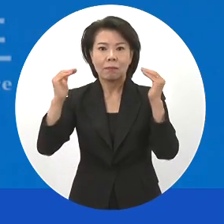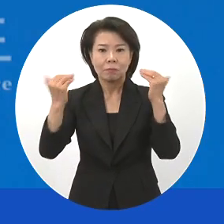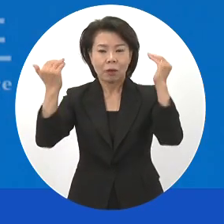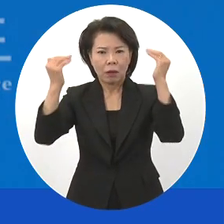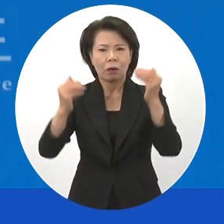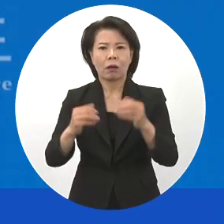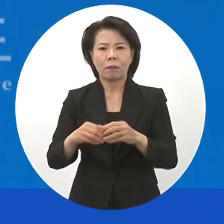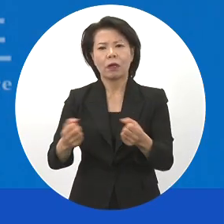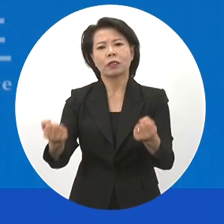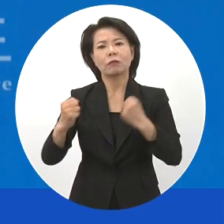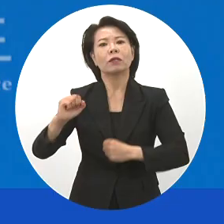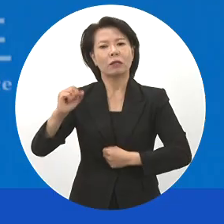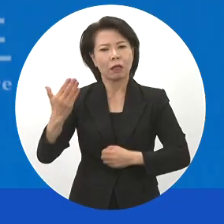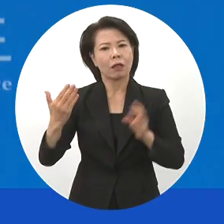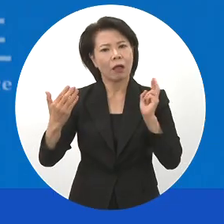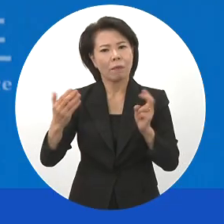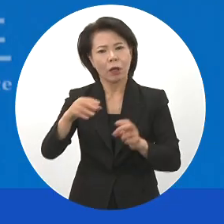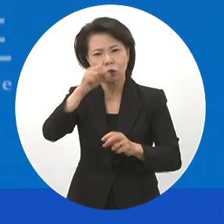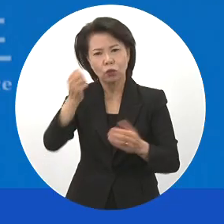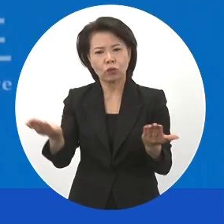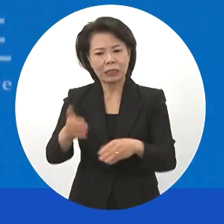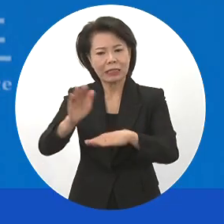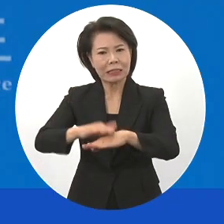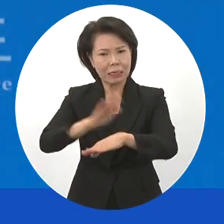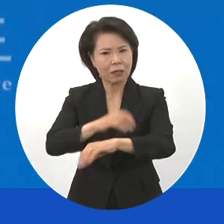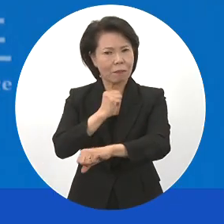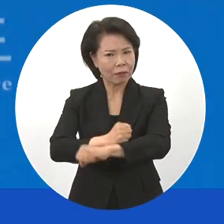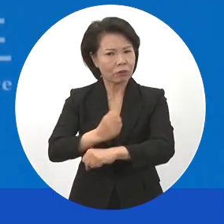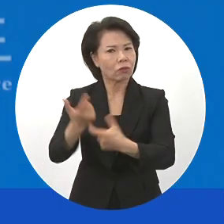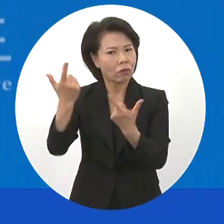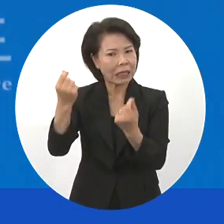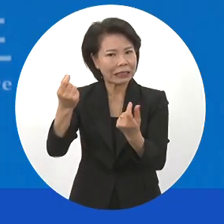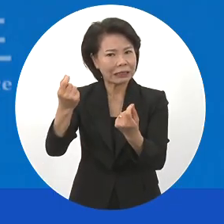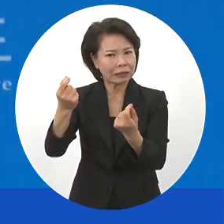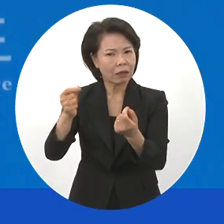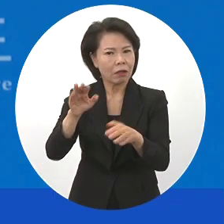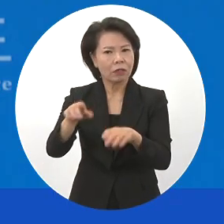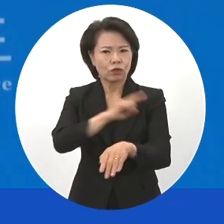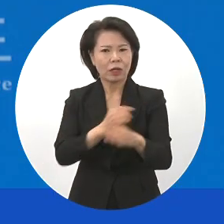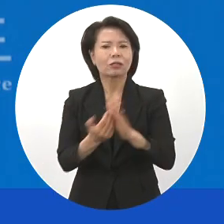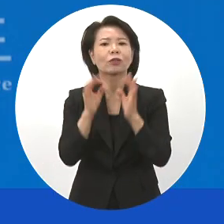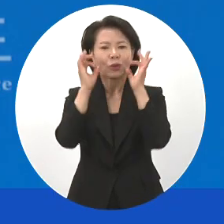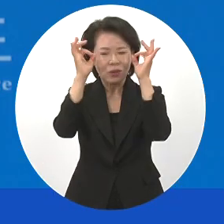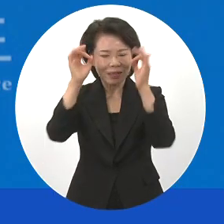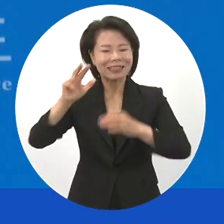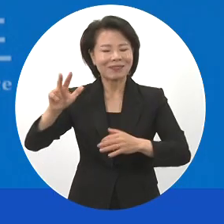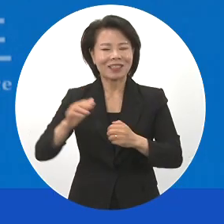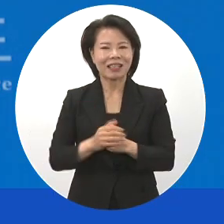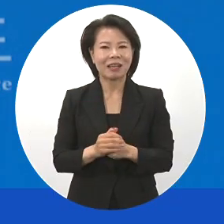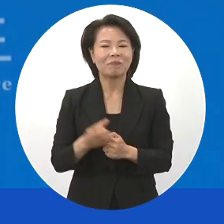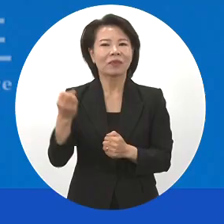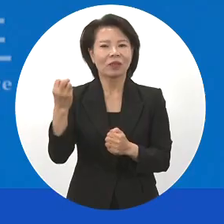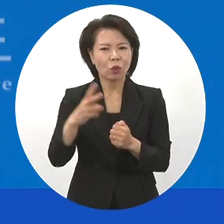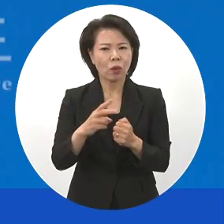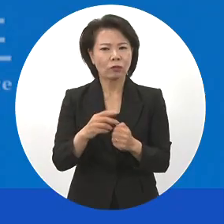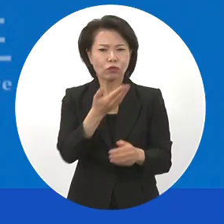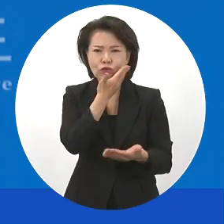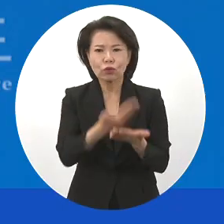성장의 그 동력이 되면서 좋은 일자리들을 만들어 나가는데 저희가 최선의 노력을 다할